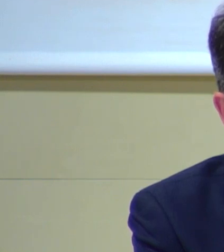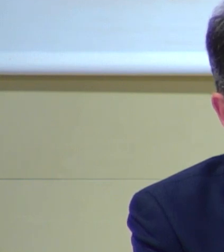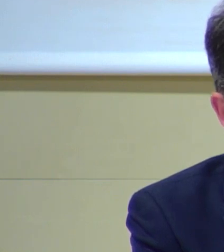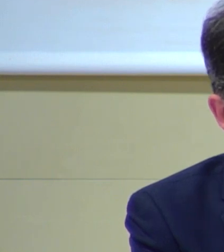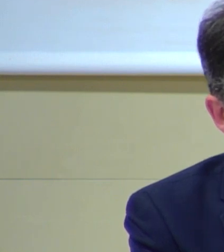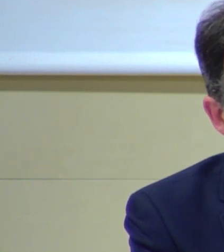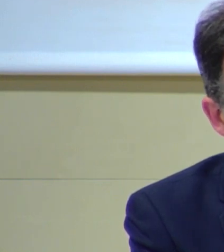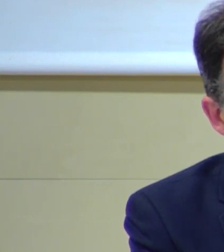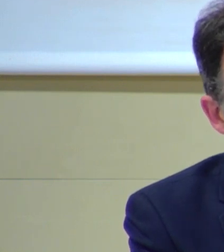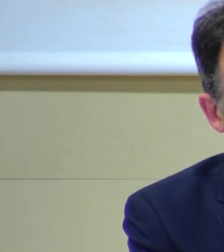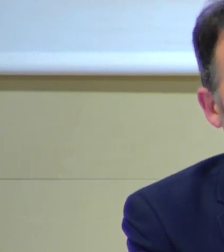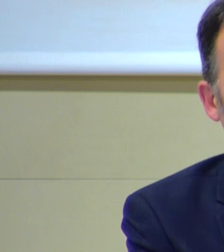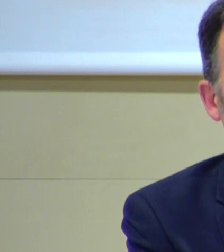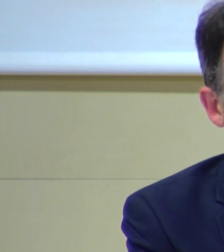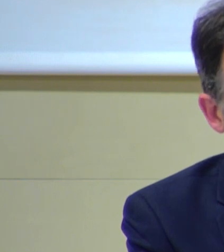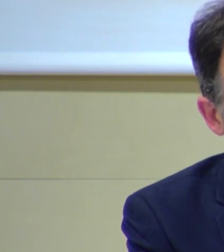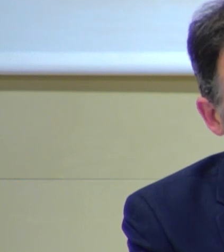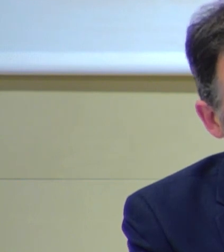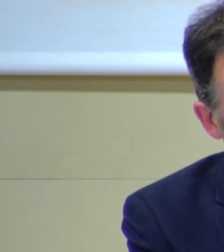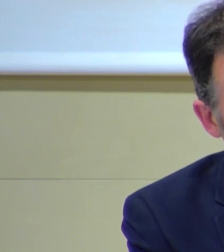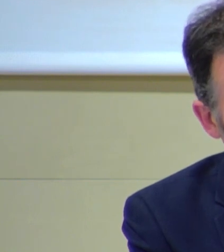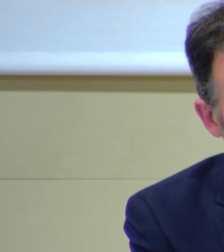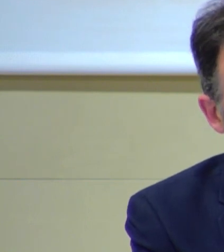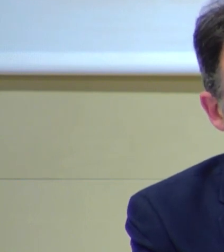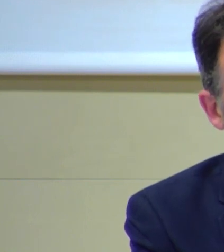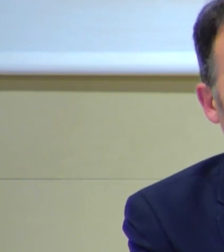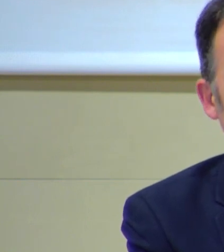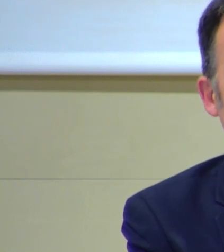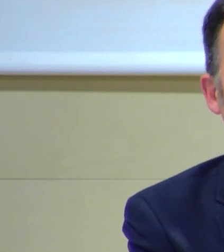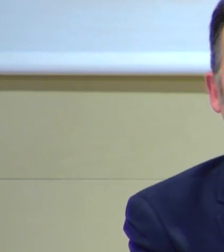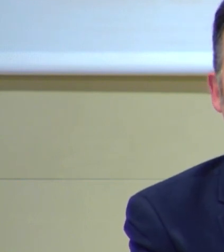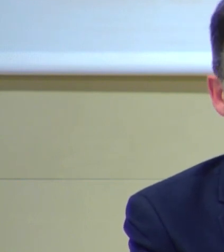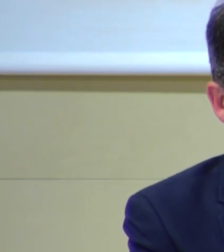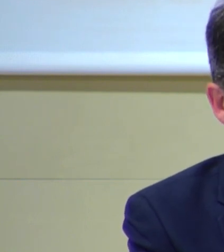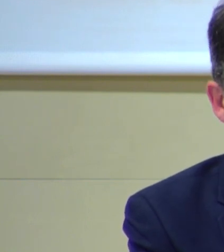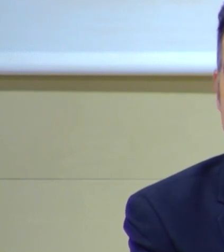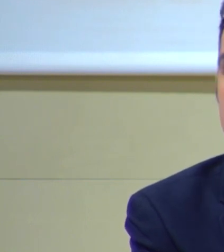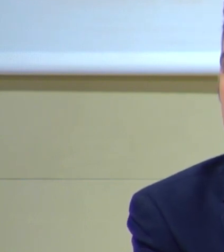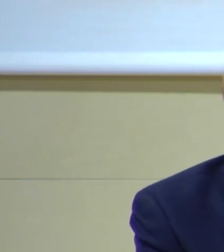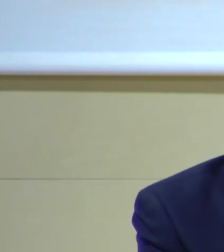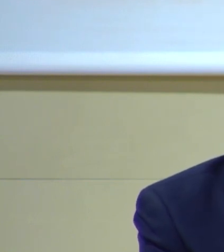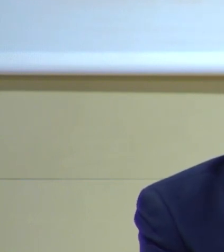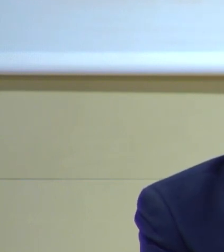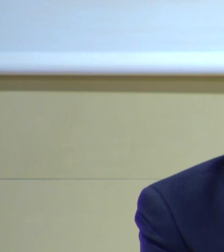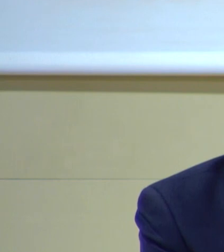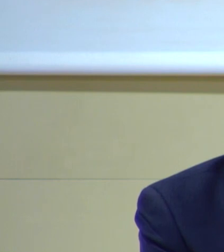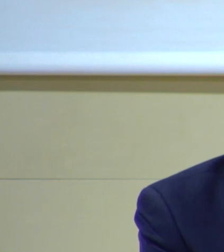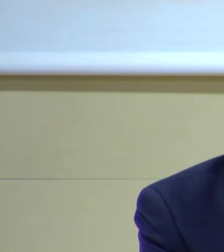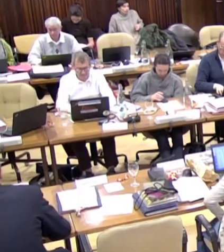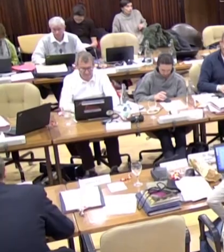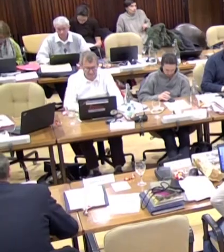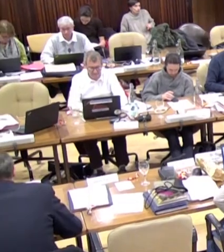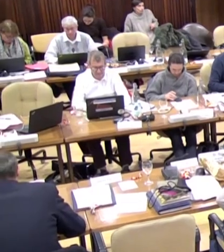toujours dans le cas des actions de l'espace vie sociale abri et ali alpin qui ne prend pas part au vote